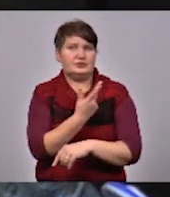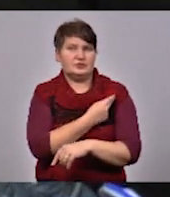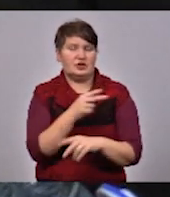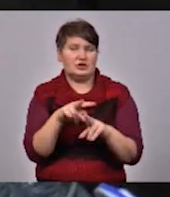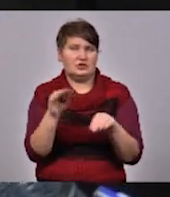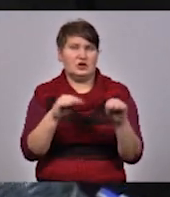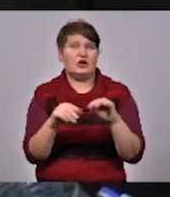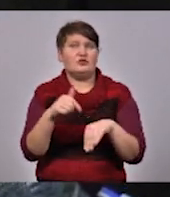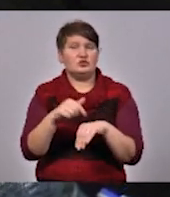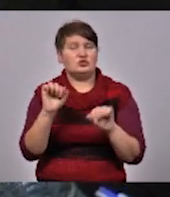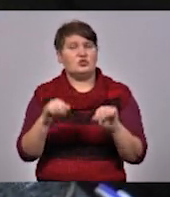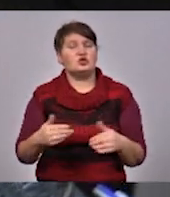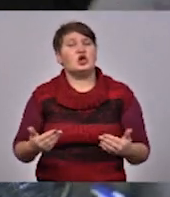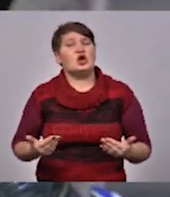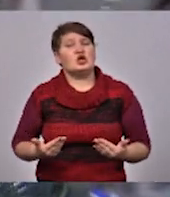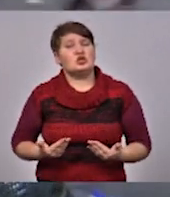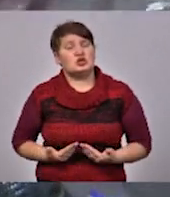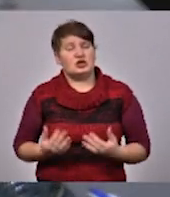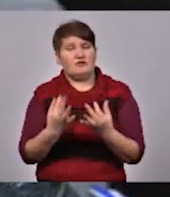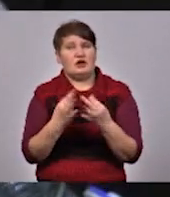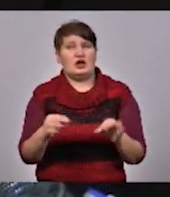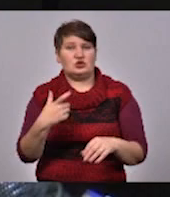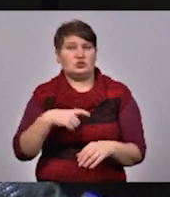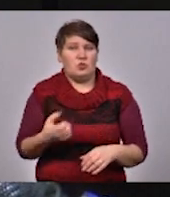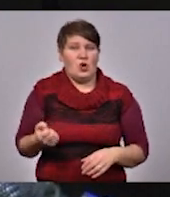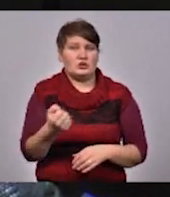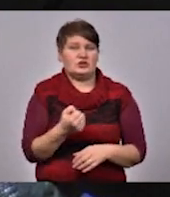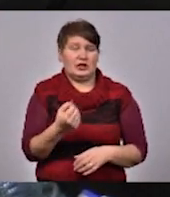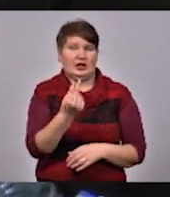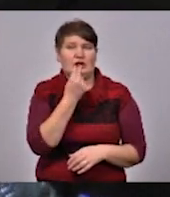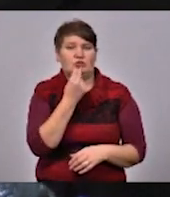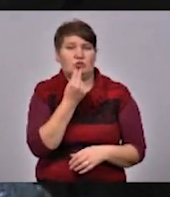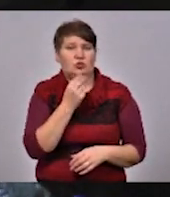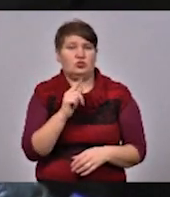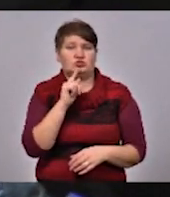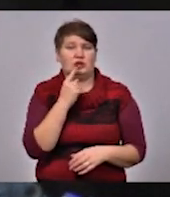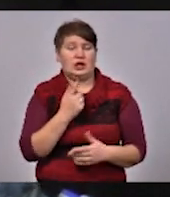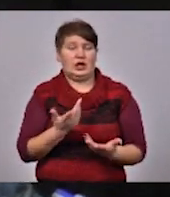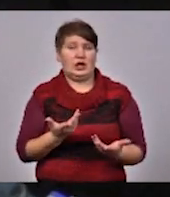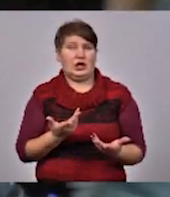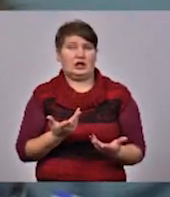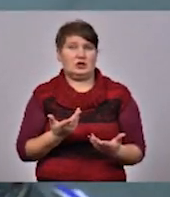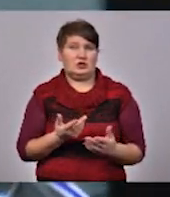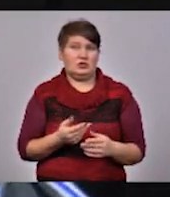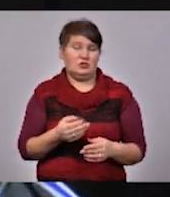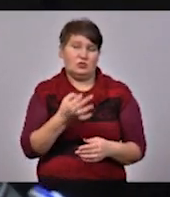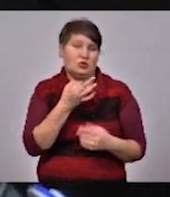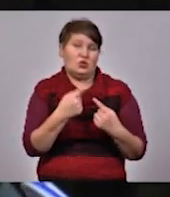не з собою носити їду, цукерки, бо при будь-якій